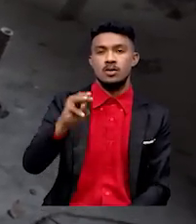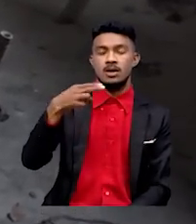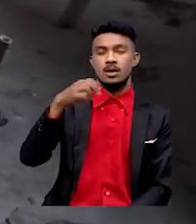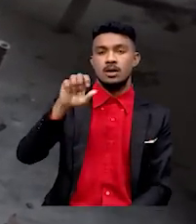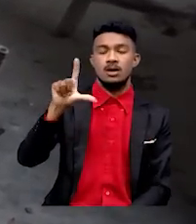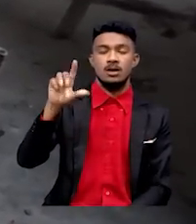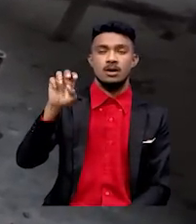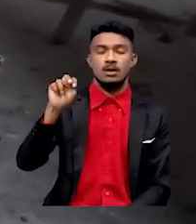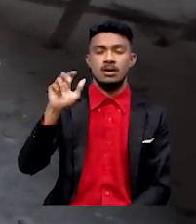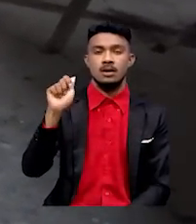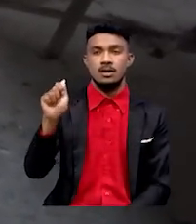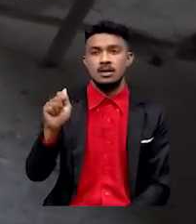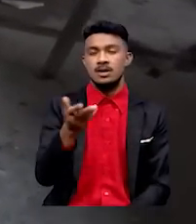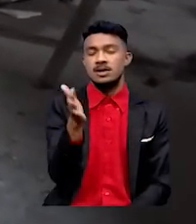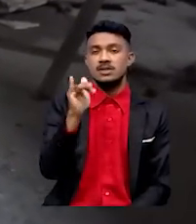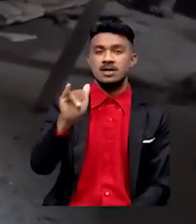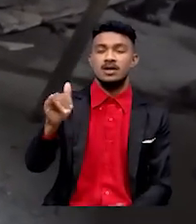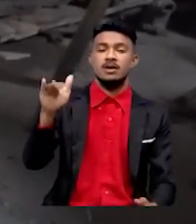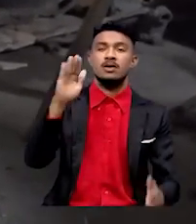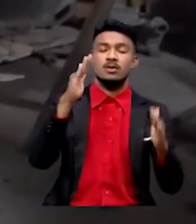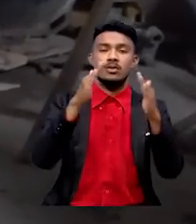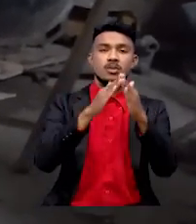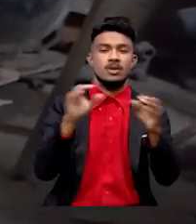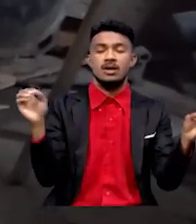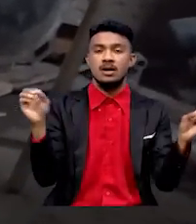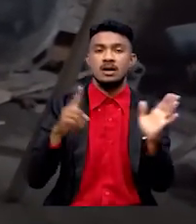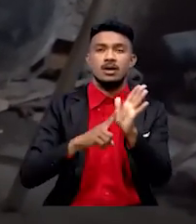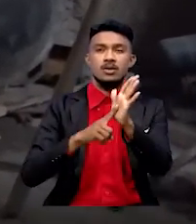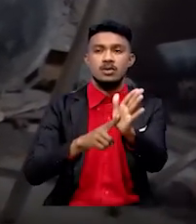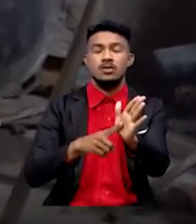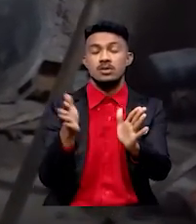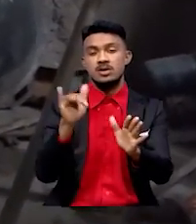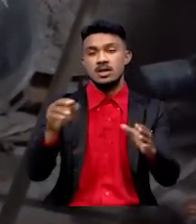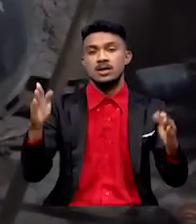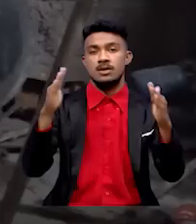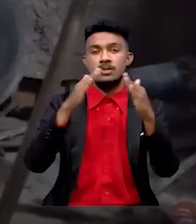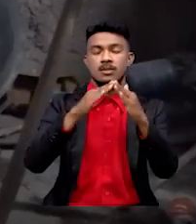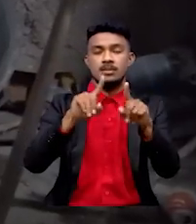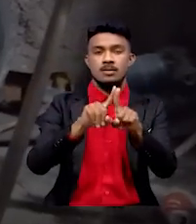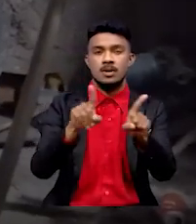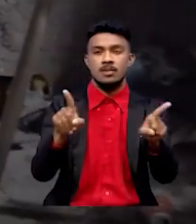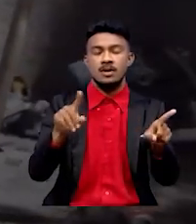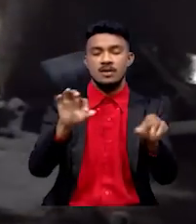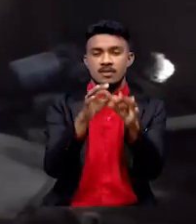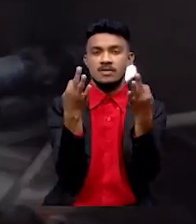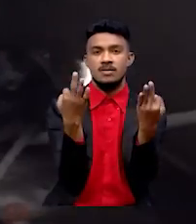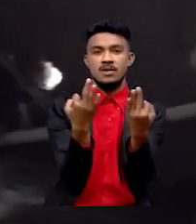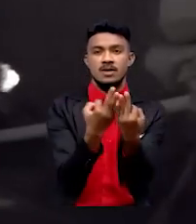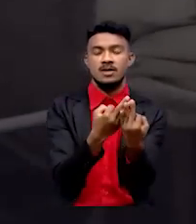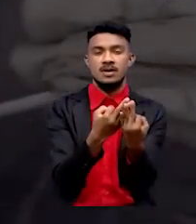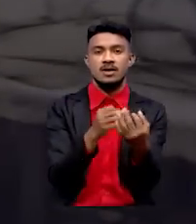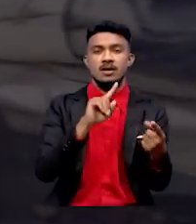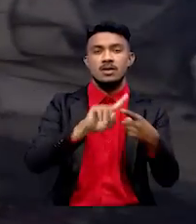Maske ia sira numa laran la tudo sira ne susar. Mai be, família vizinho